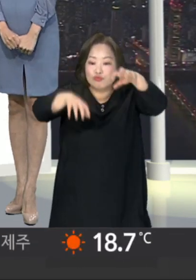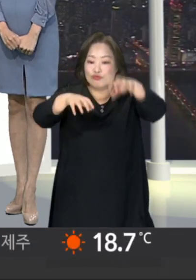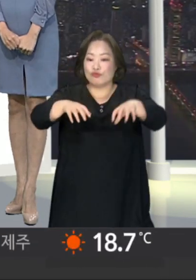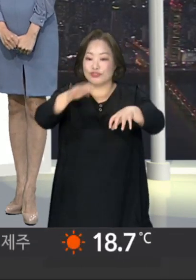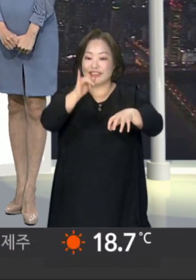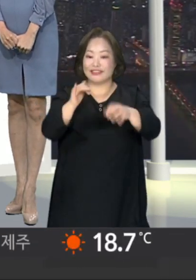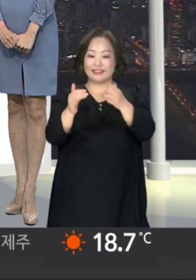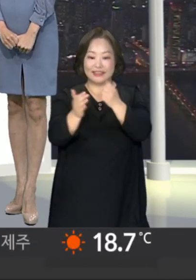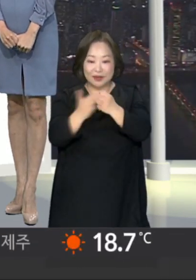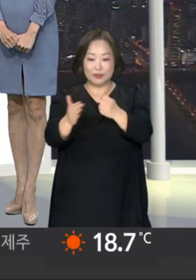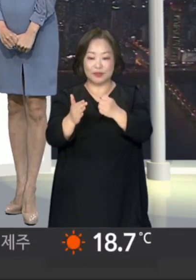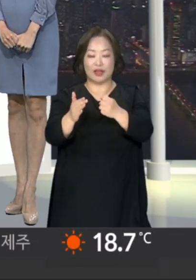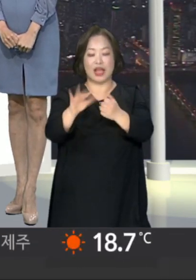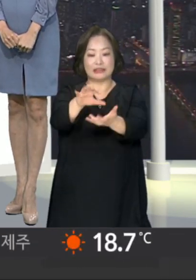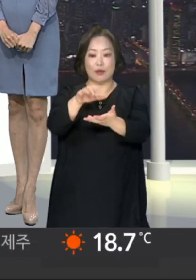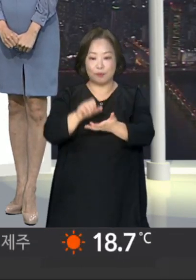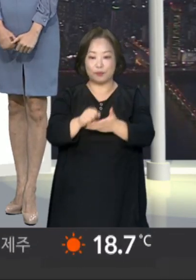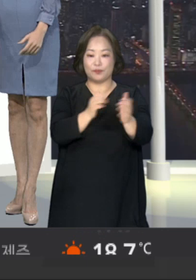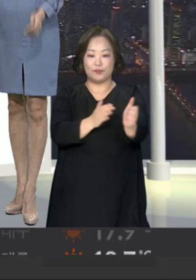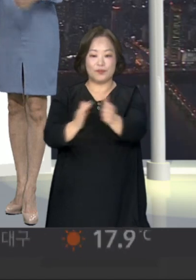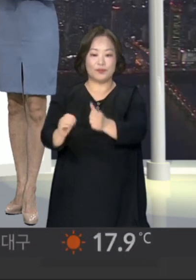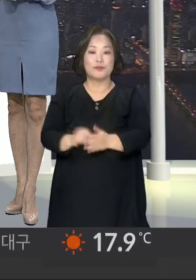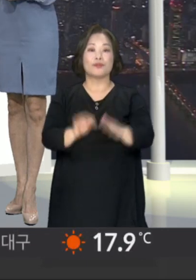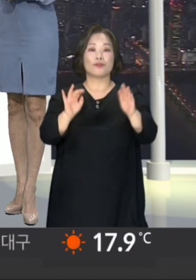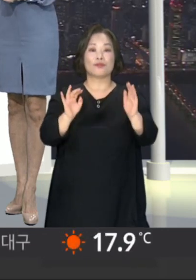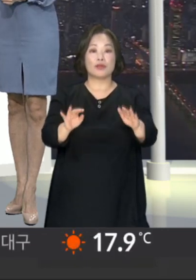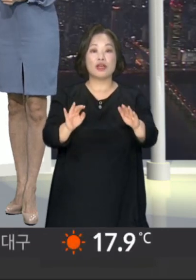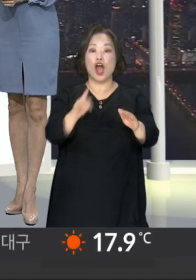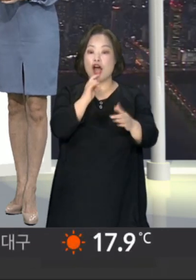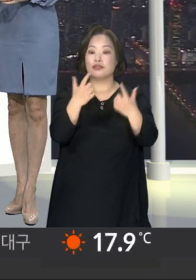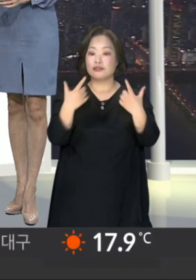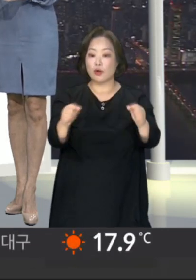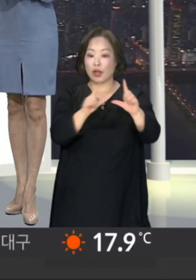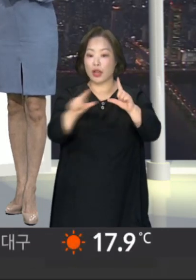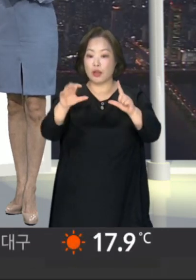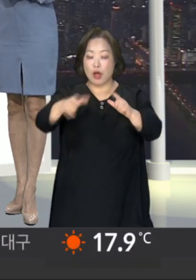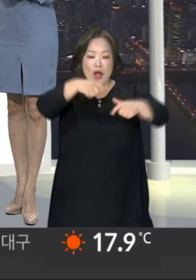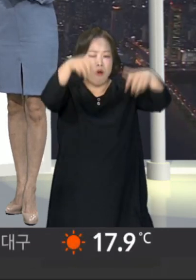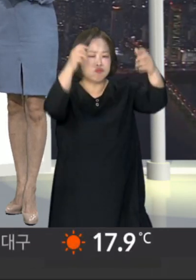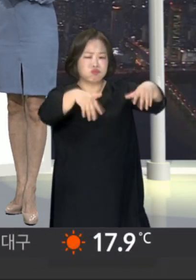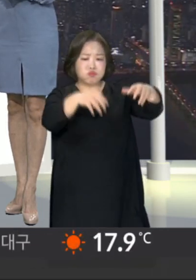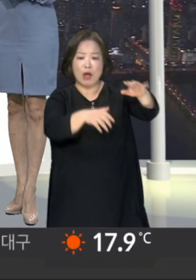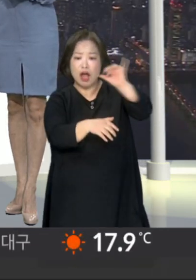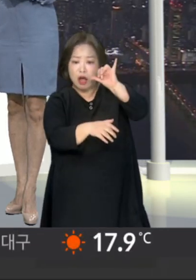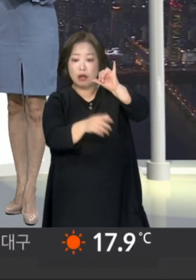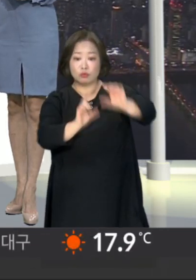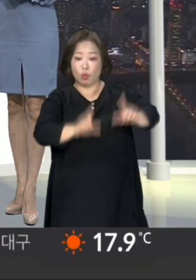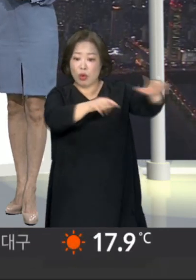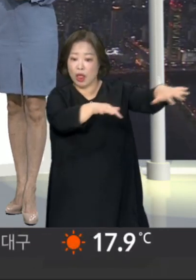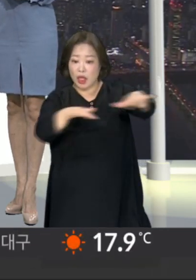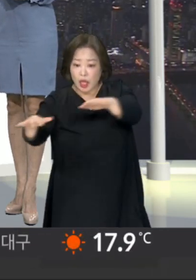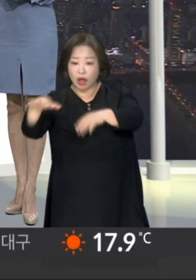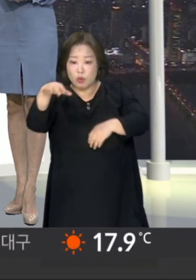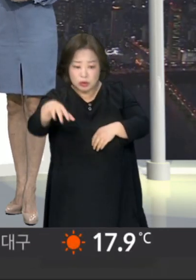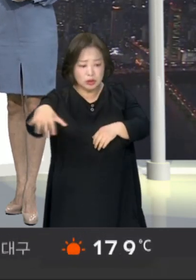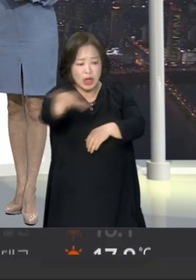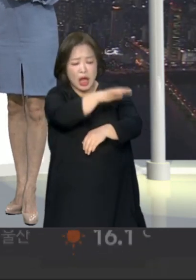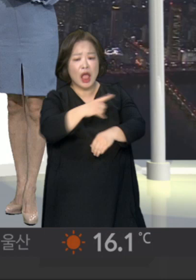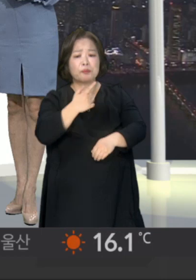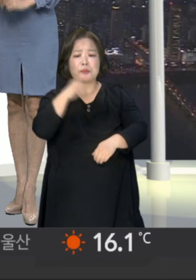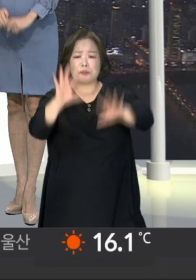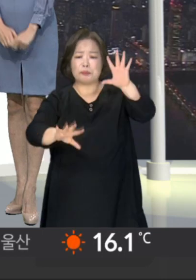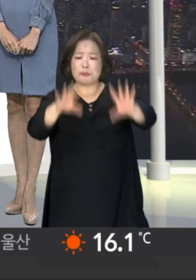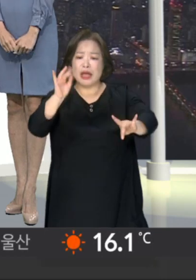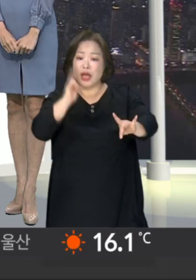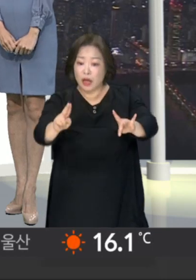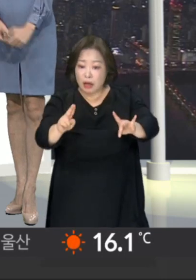요란하게 내릴 수 있다는 점 참고하셔야겠습니다. 이처럼 일부 지역에 비 예보가 있지만 동해안 지역은 대기가 점점 메말라가고